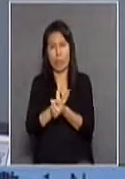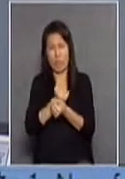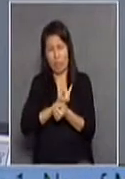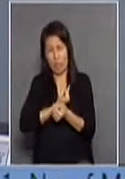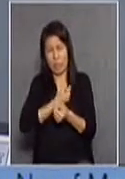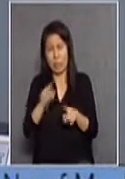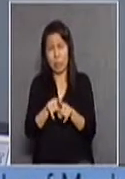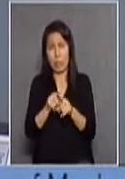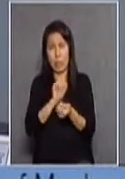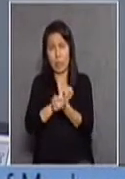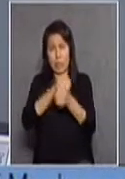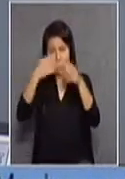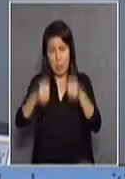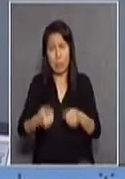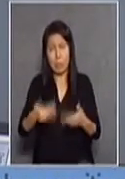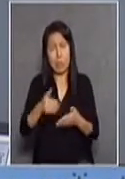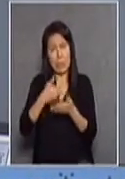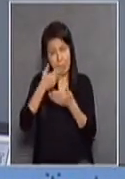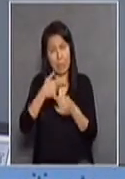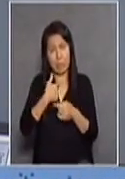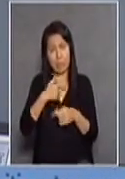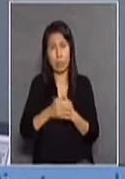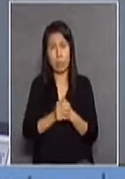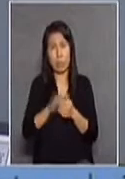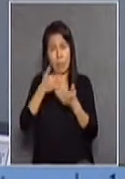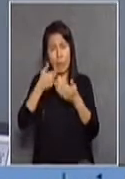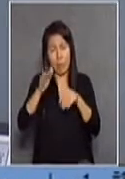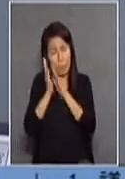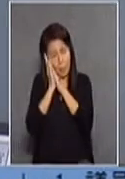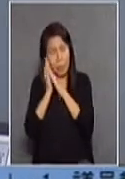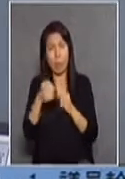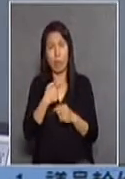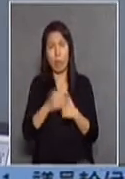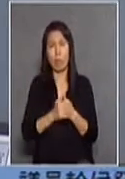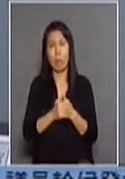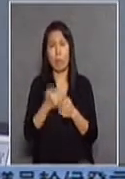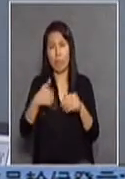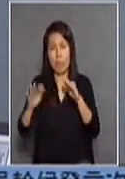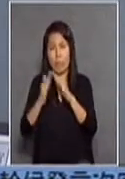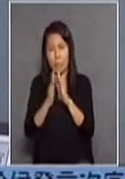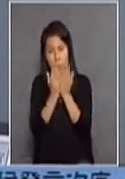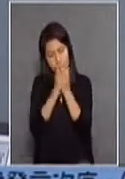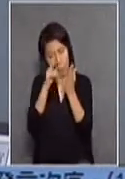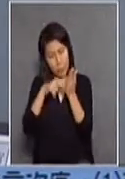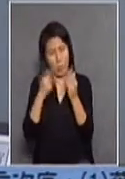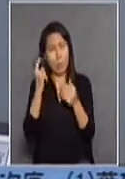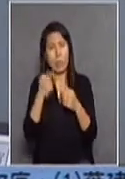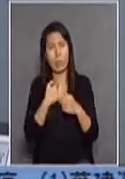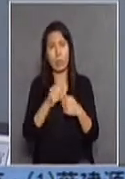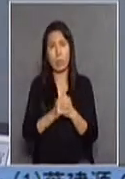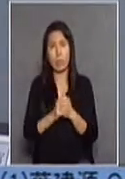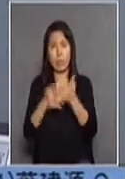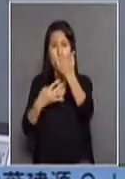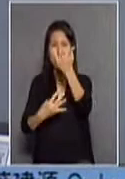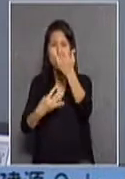監獄度應該食飯㗎，以我坐監嘅經驗。吃完飯就睡覺了，要回倉那裡看書，這個六四哪有